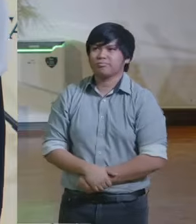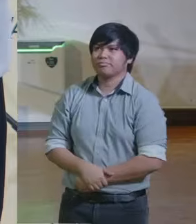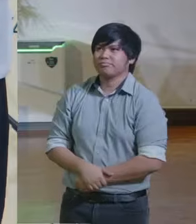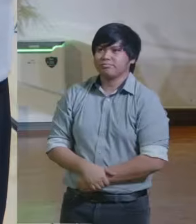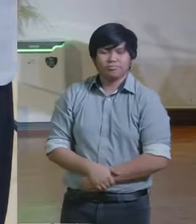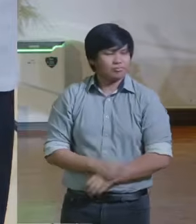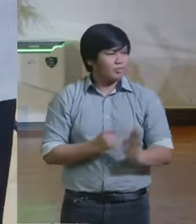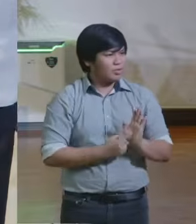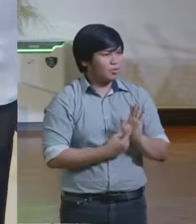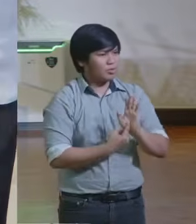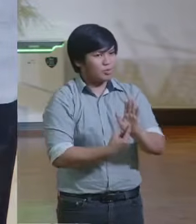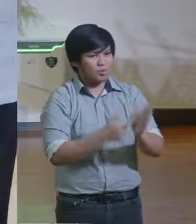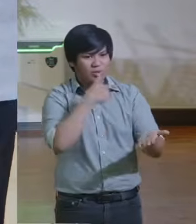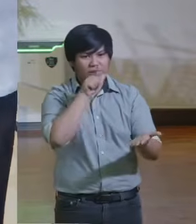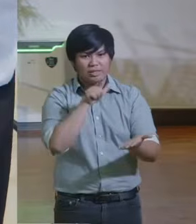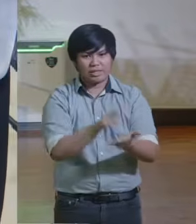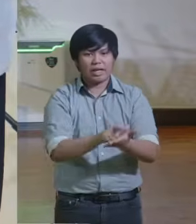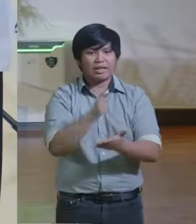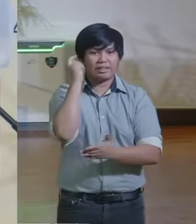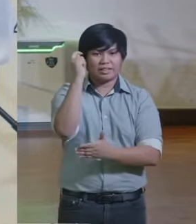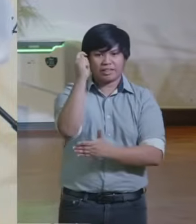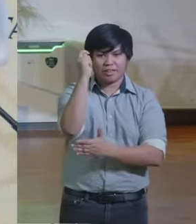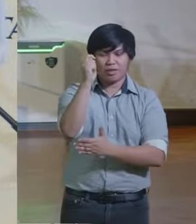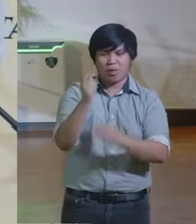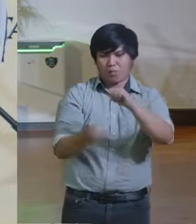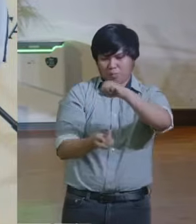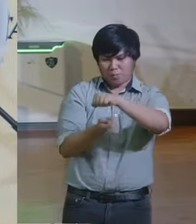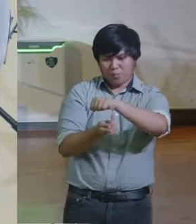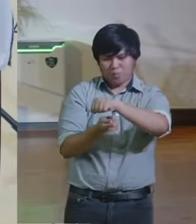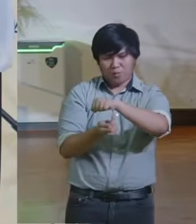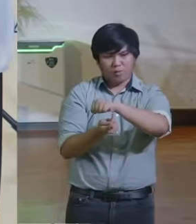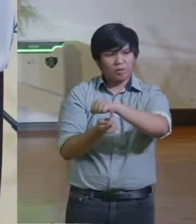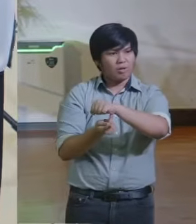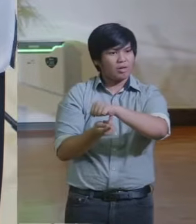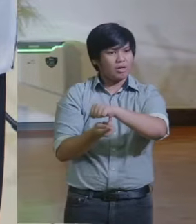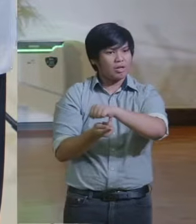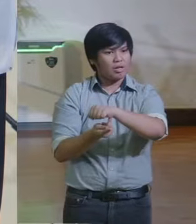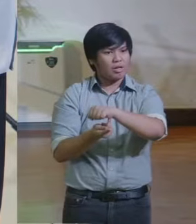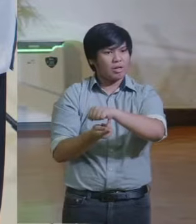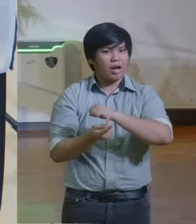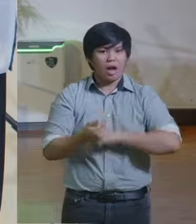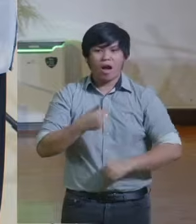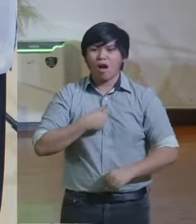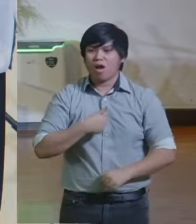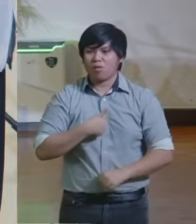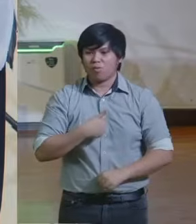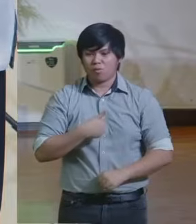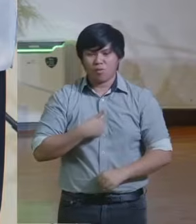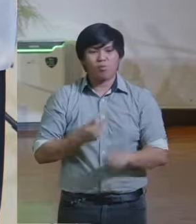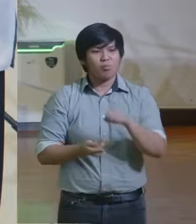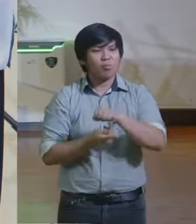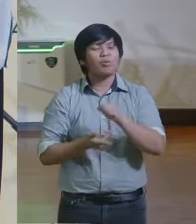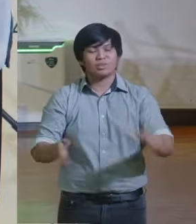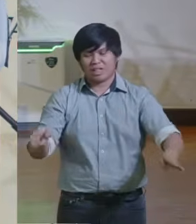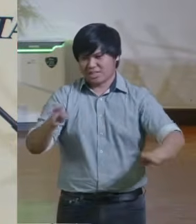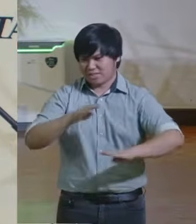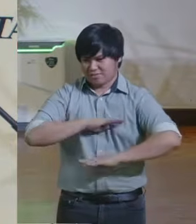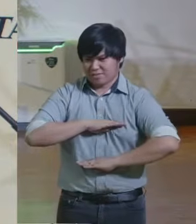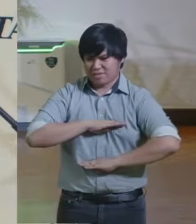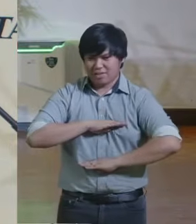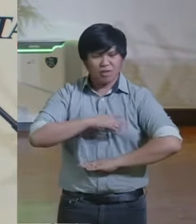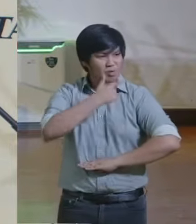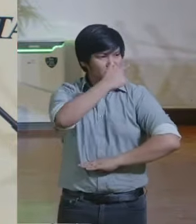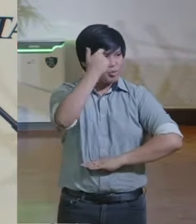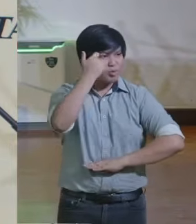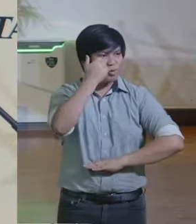Ito pong sulat na ito ay isang testimonial mula sa isang satisfied customer. Sapagkat